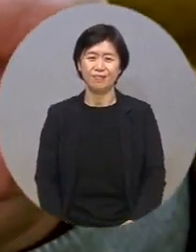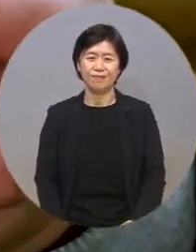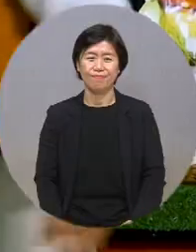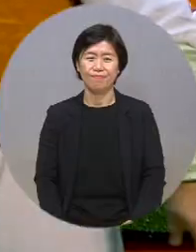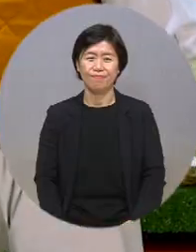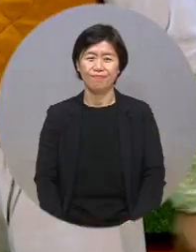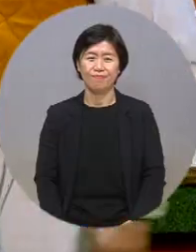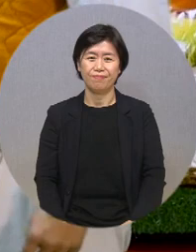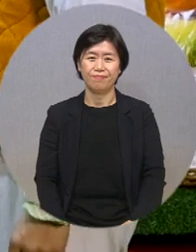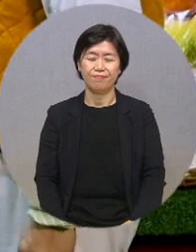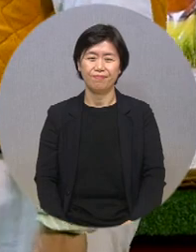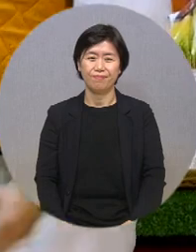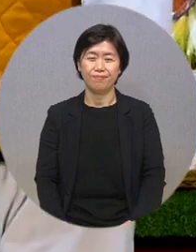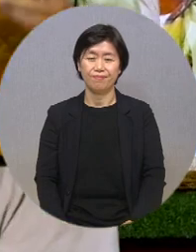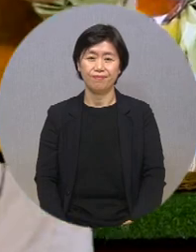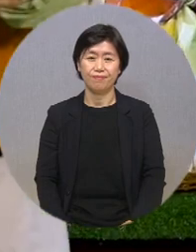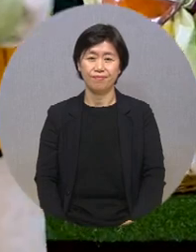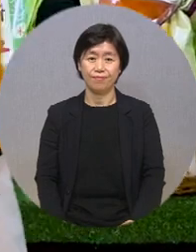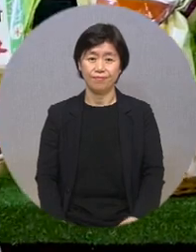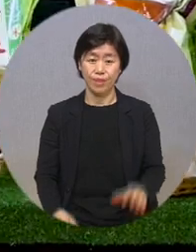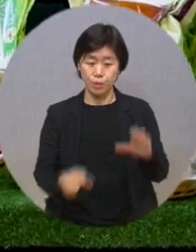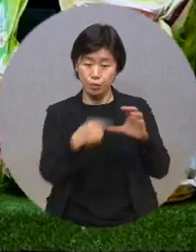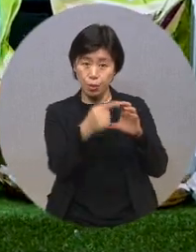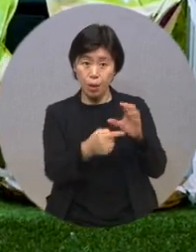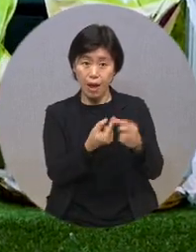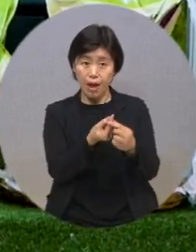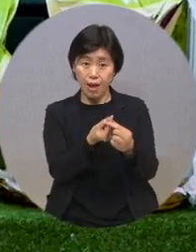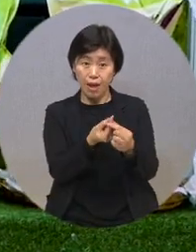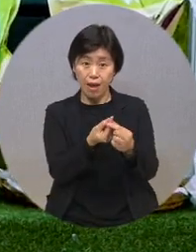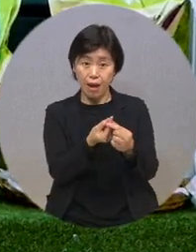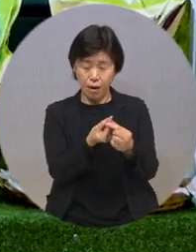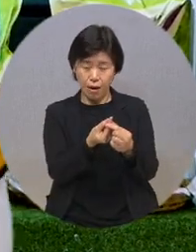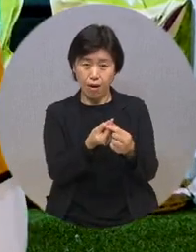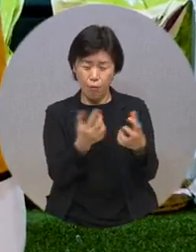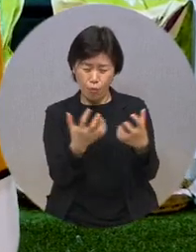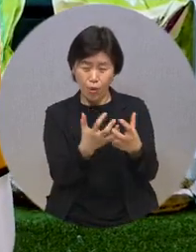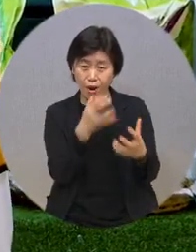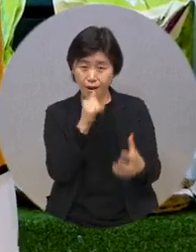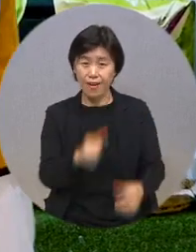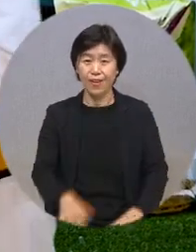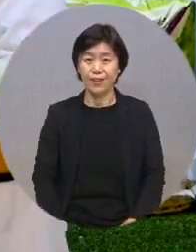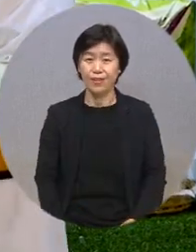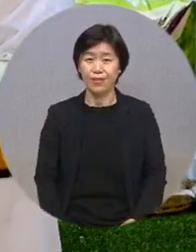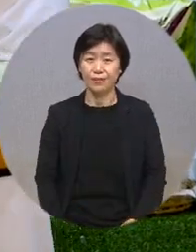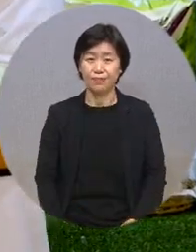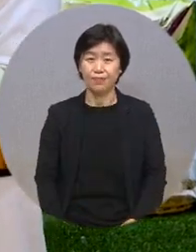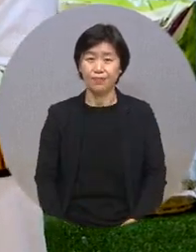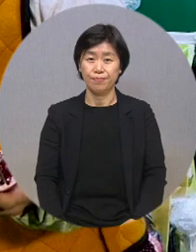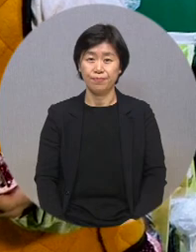오세요. 야 알이 여러분 보시면 알이 정말 꽉 찼어요. 진짜 꽉 찼어.